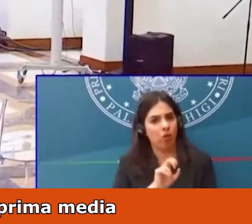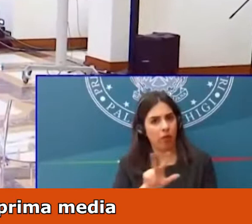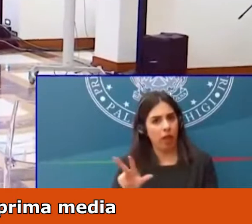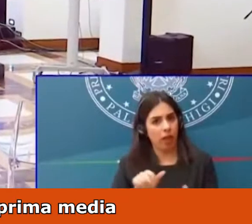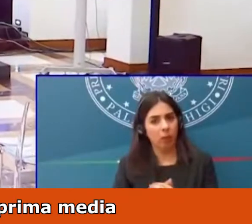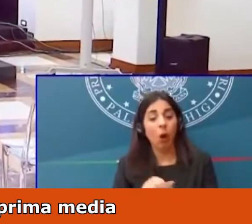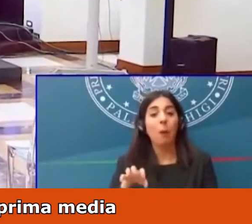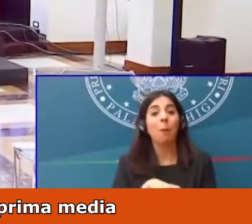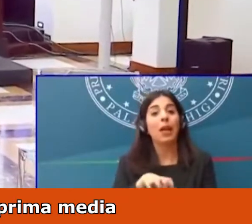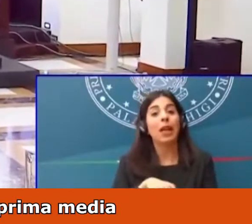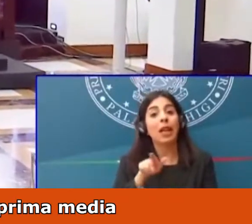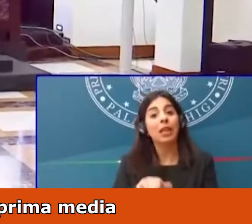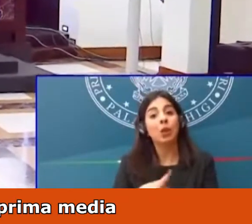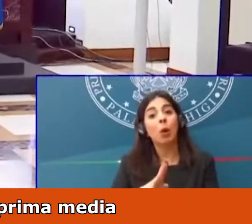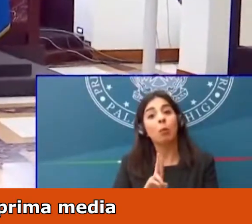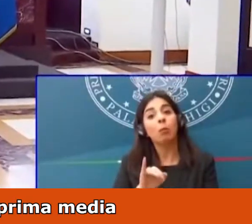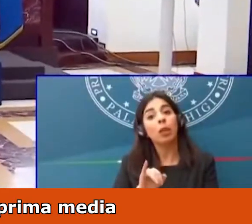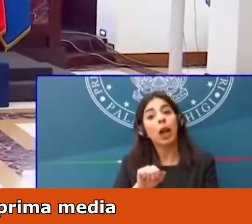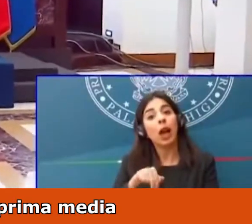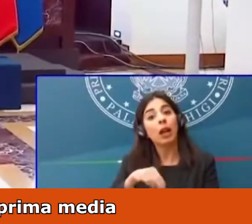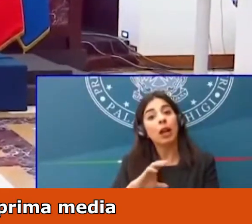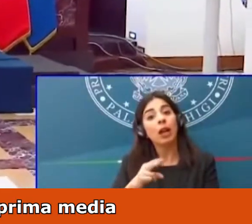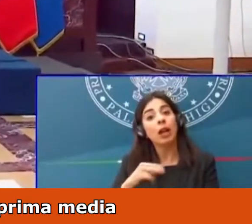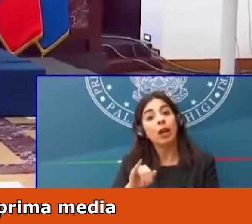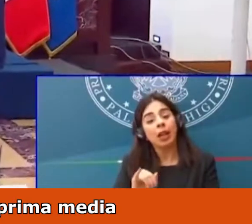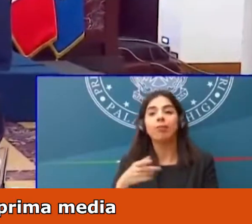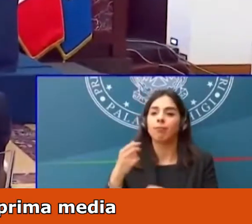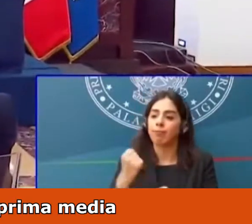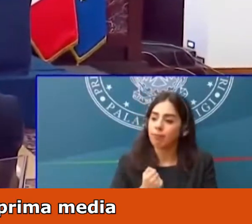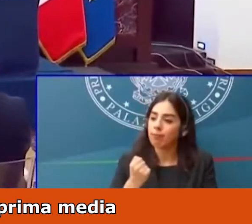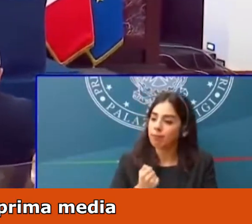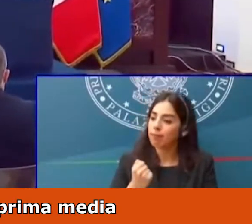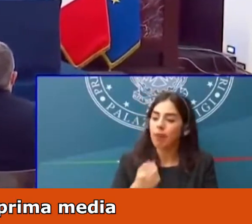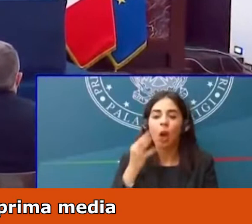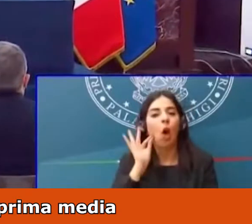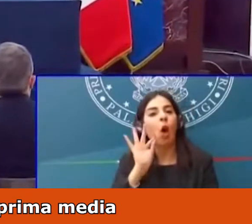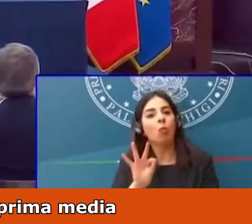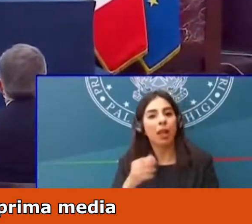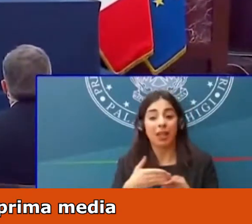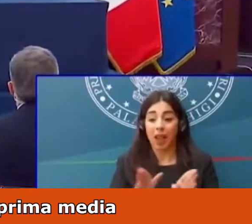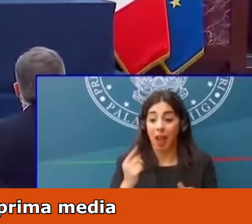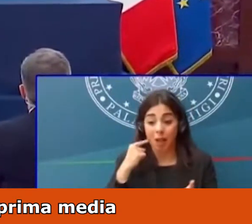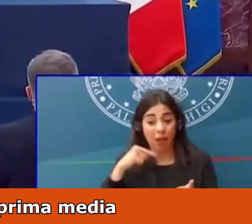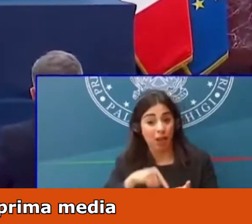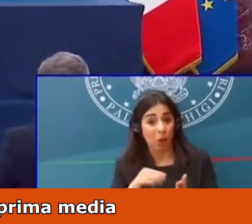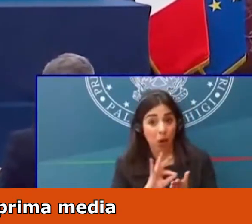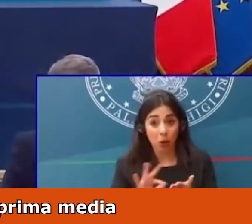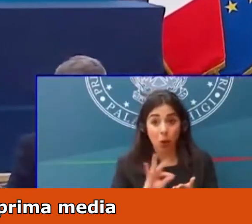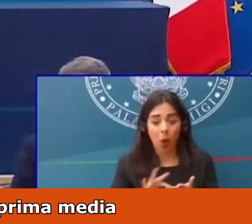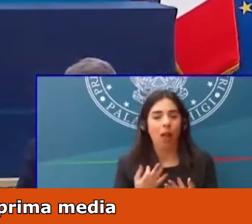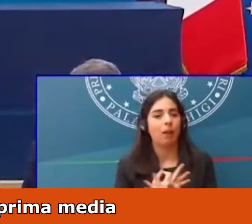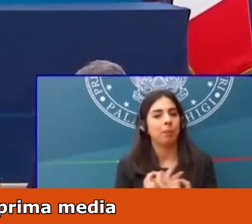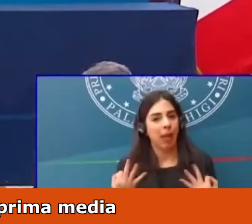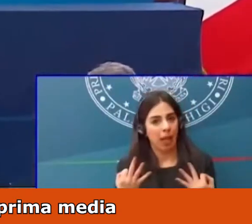Bianchi sta lavorando perché questa riapertura avvenga in un modo ordinato, e in alcuni casi